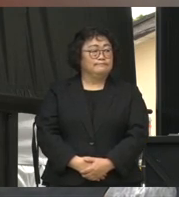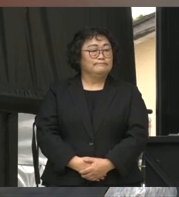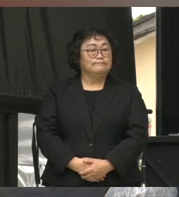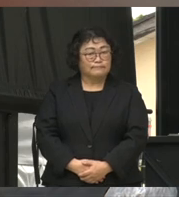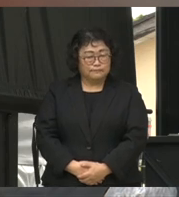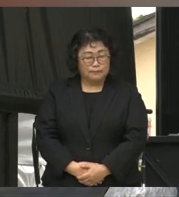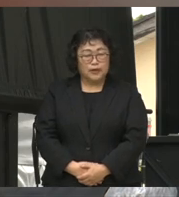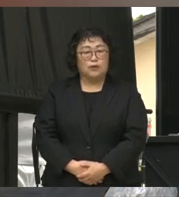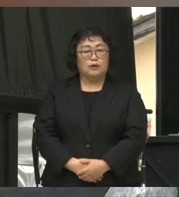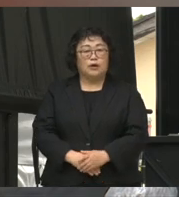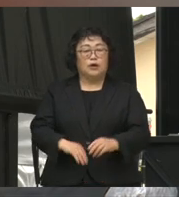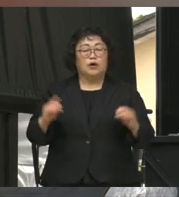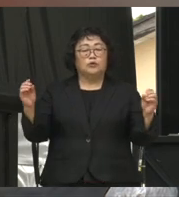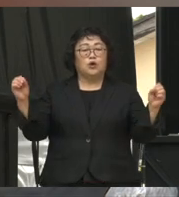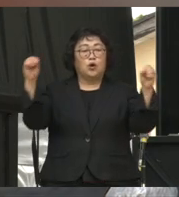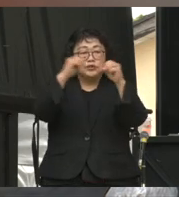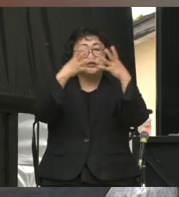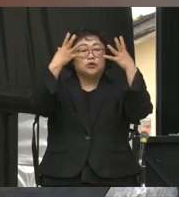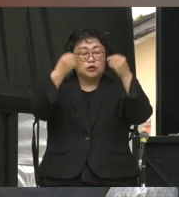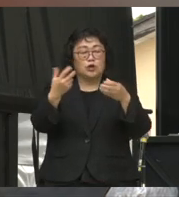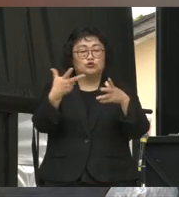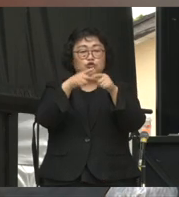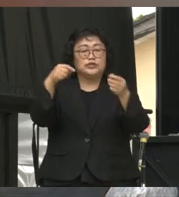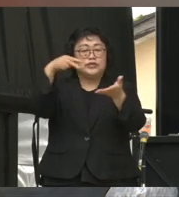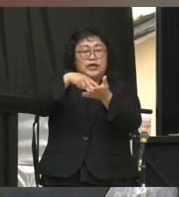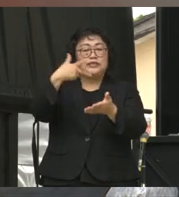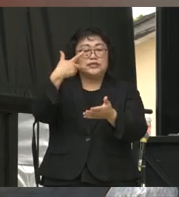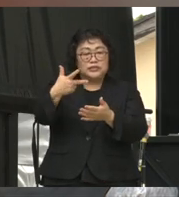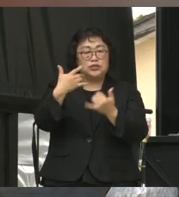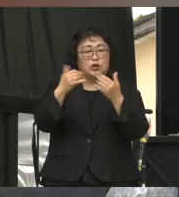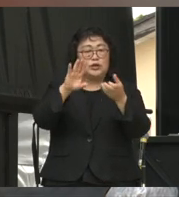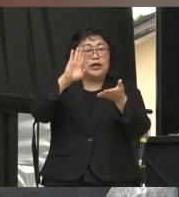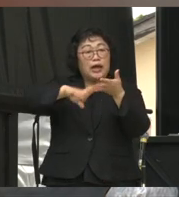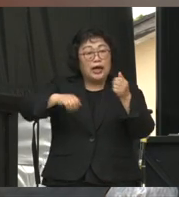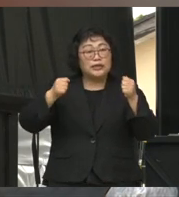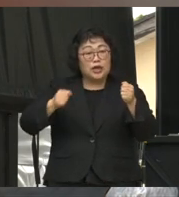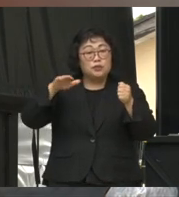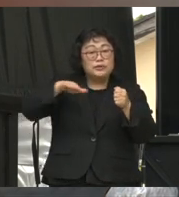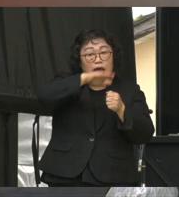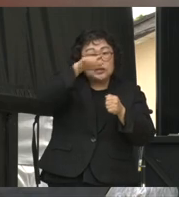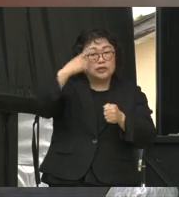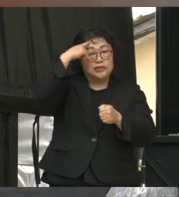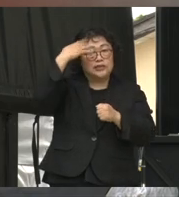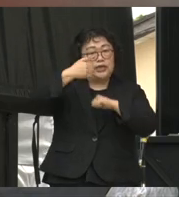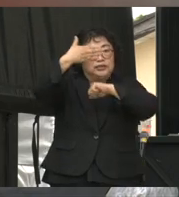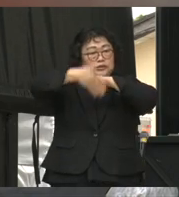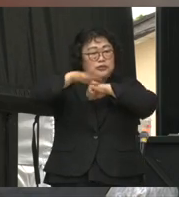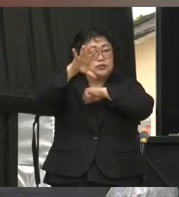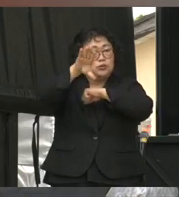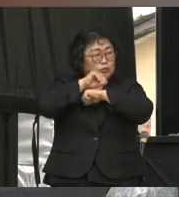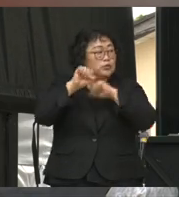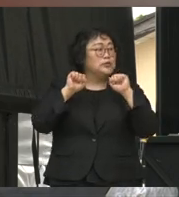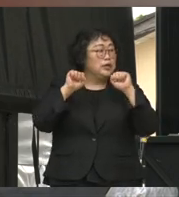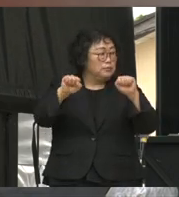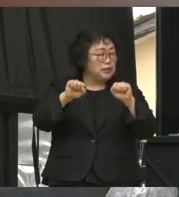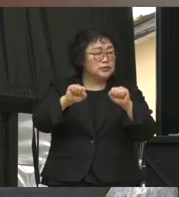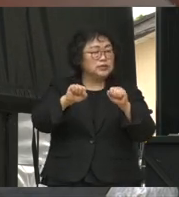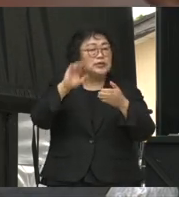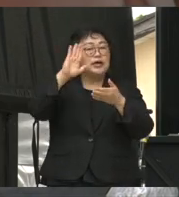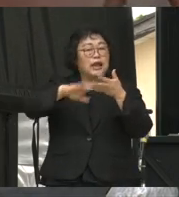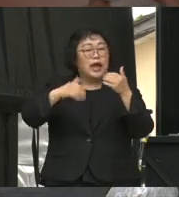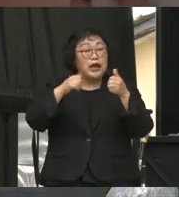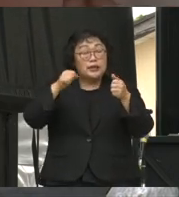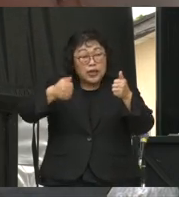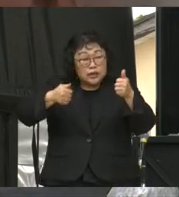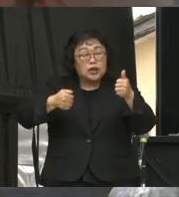それではトーチキスを終えた国立市の聖火ランナーの皆さんの記念撮影を行います。聖火ランナーの皆